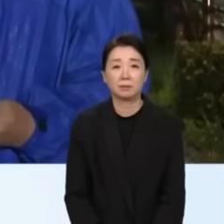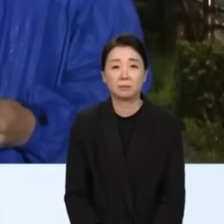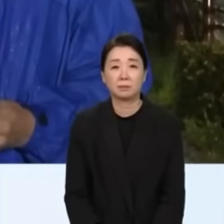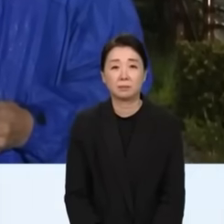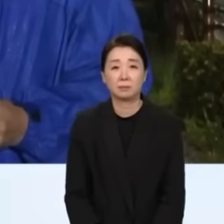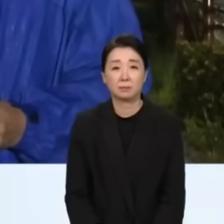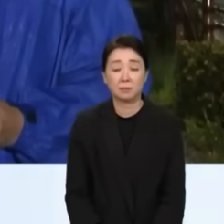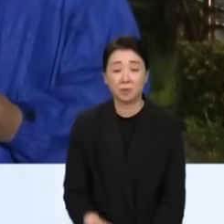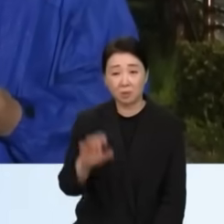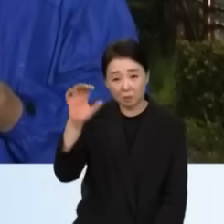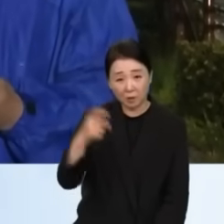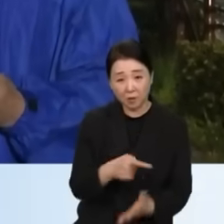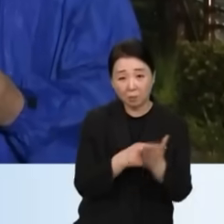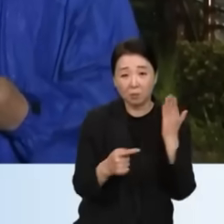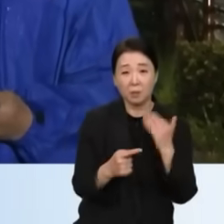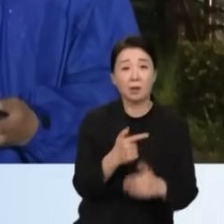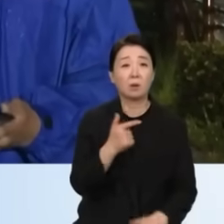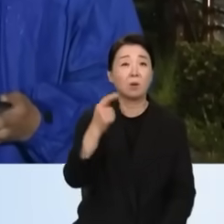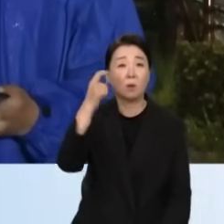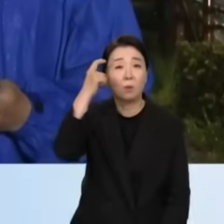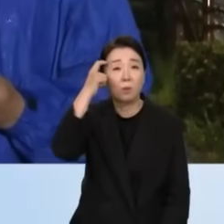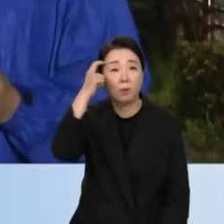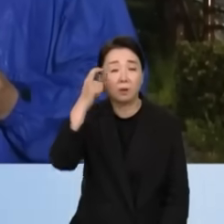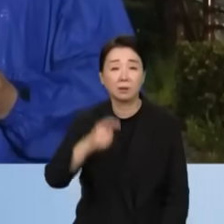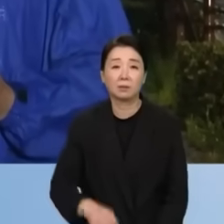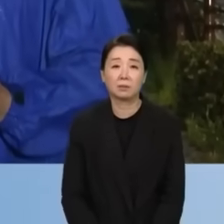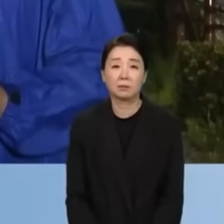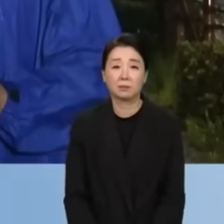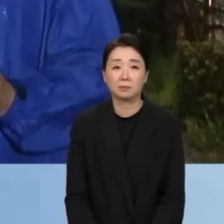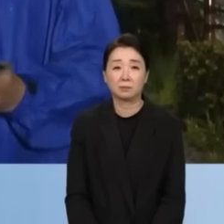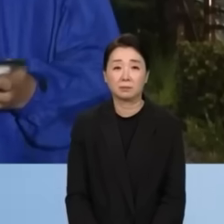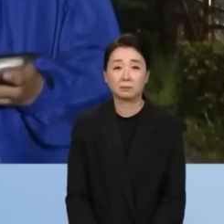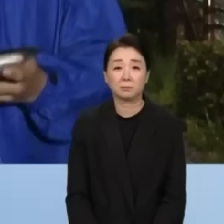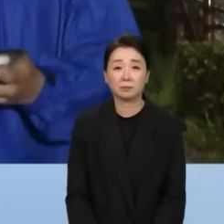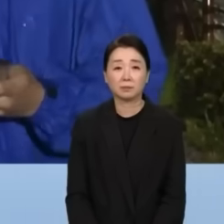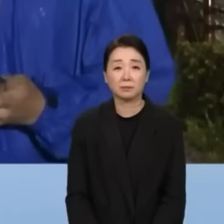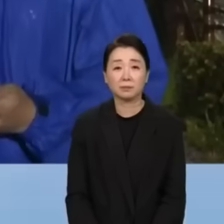네, 이번 태풍 피해가 유독 클 수밖에 없는 이유가 있다죠?